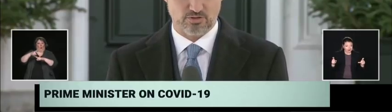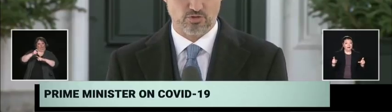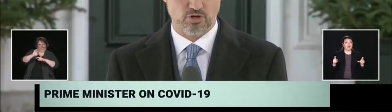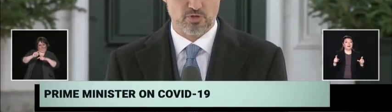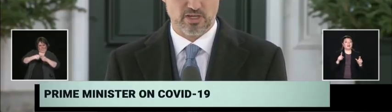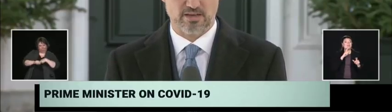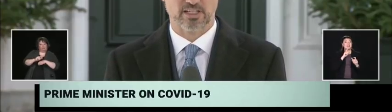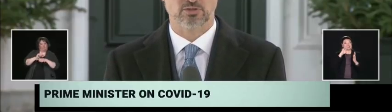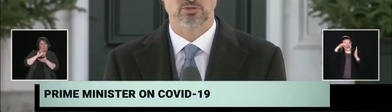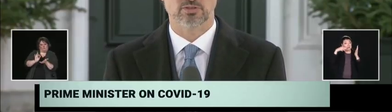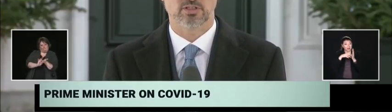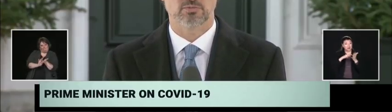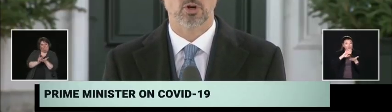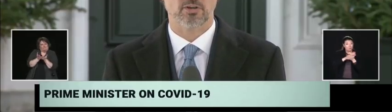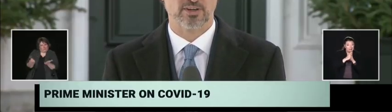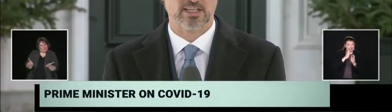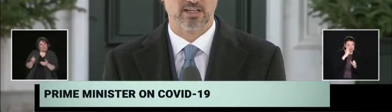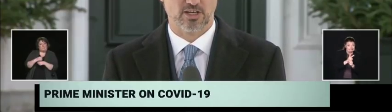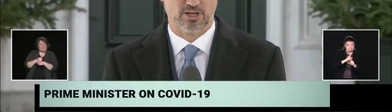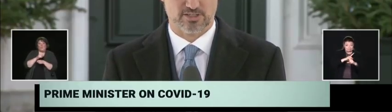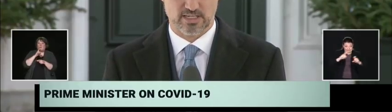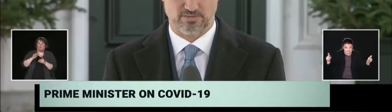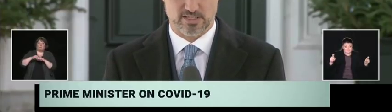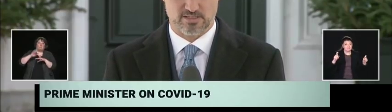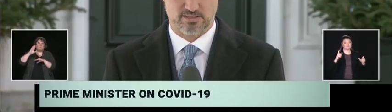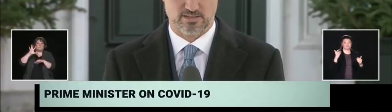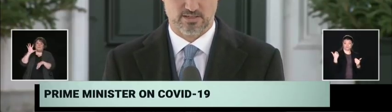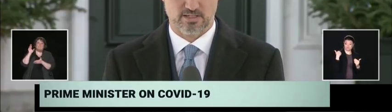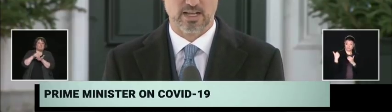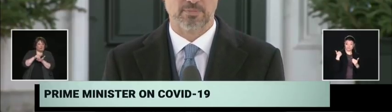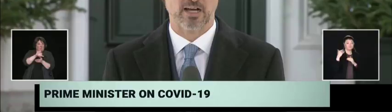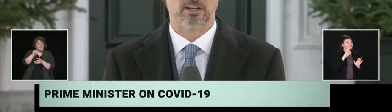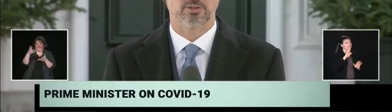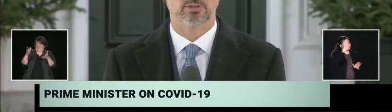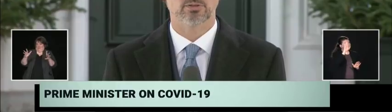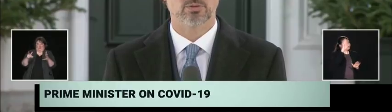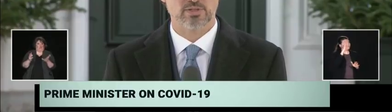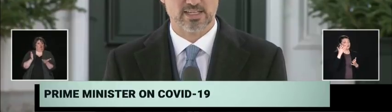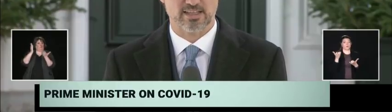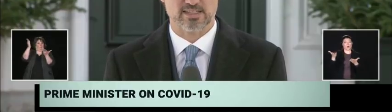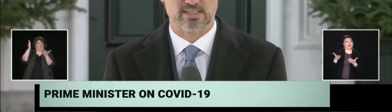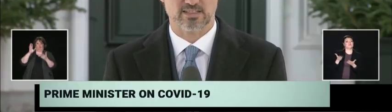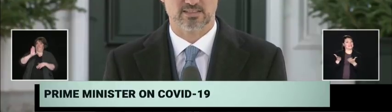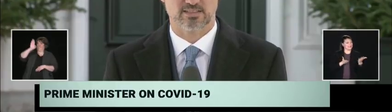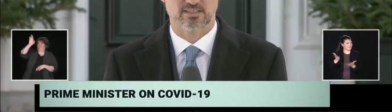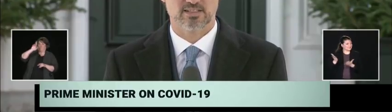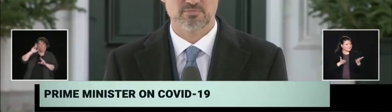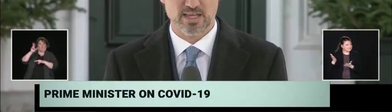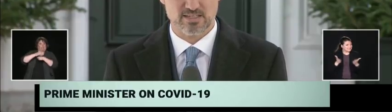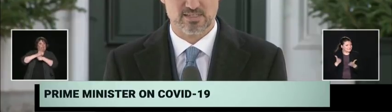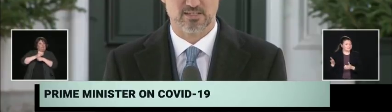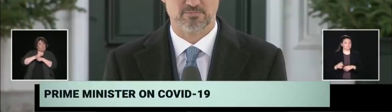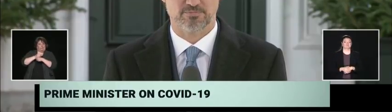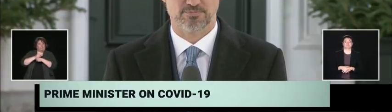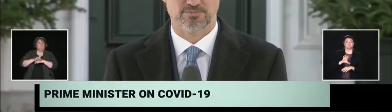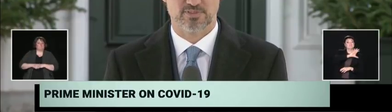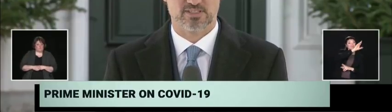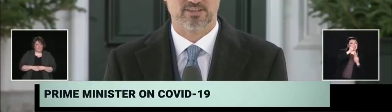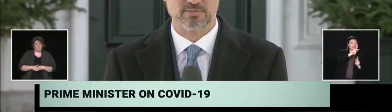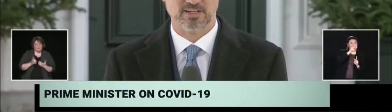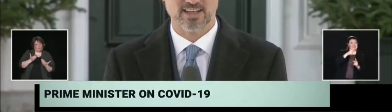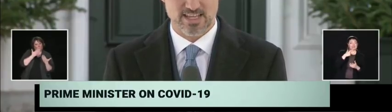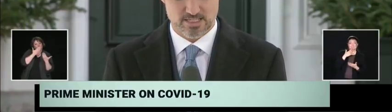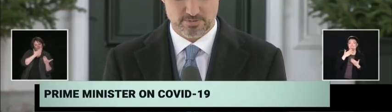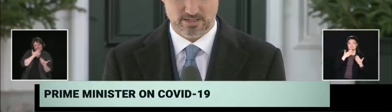canadiennes ont communiqué avec nous pour offrir leurs services. De la part de tous les Canadiens, merci.